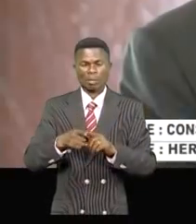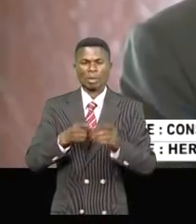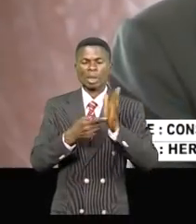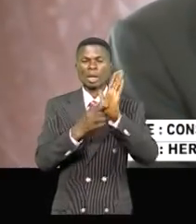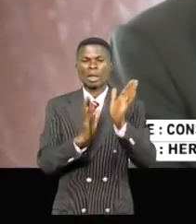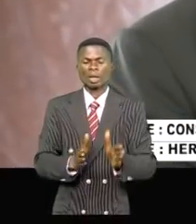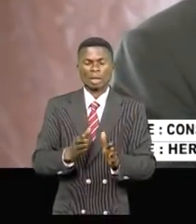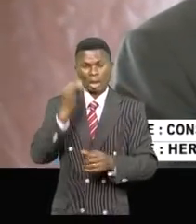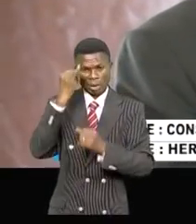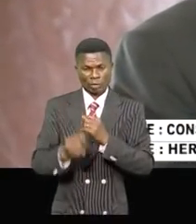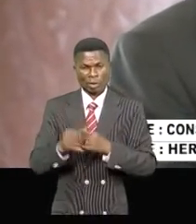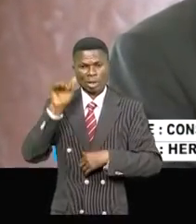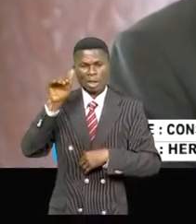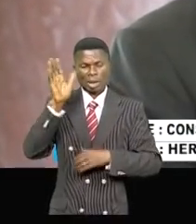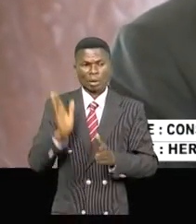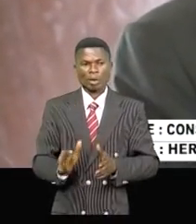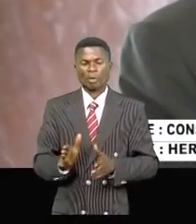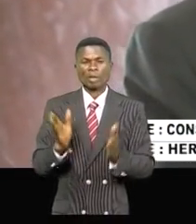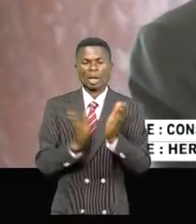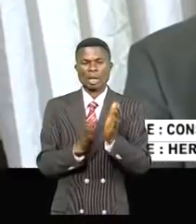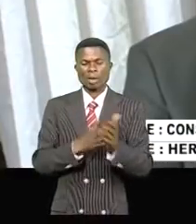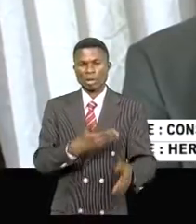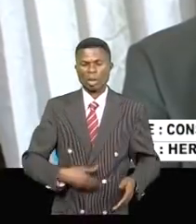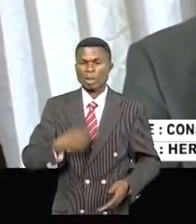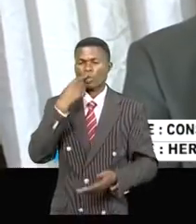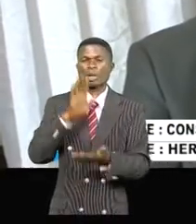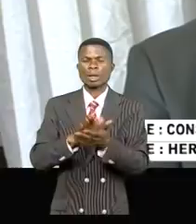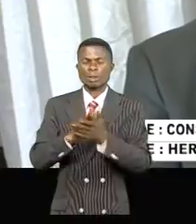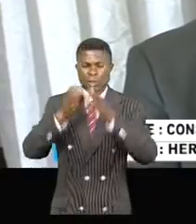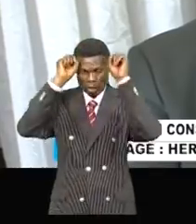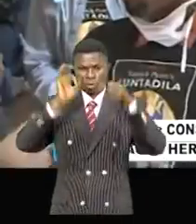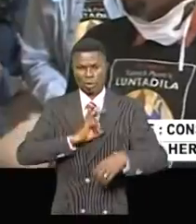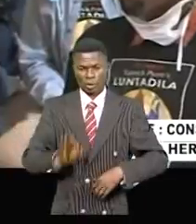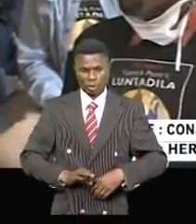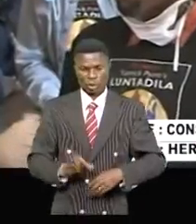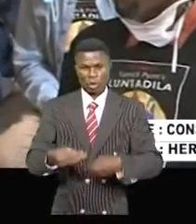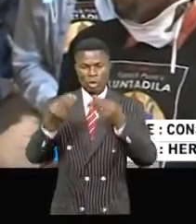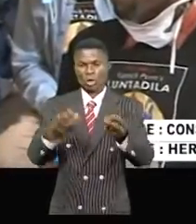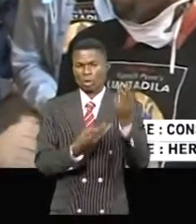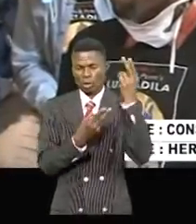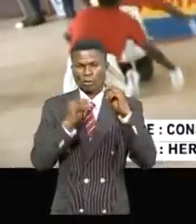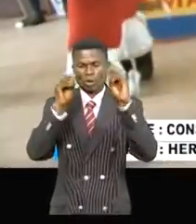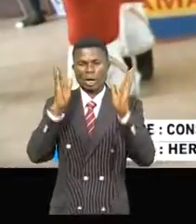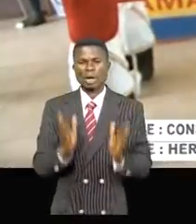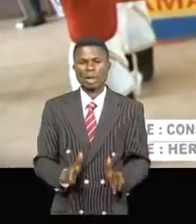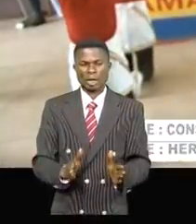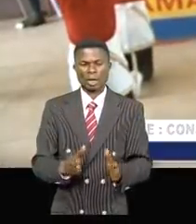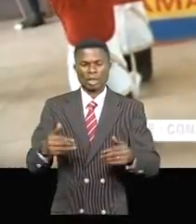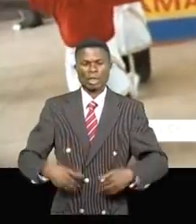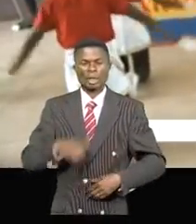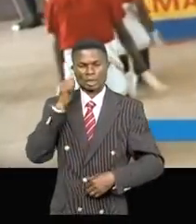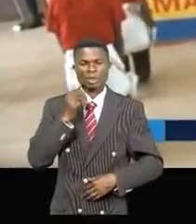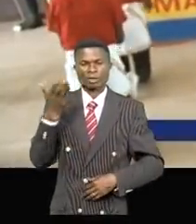Pour clôturer, le préfet Frédéric Koumi a remercié le chef de l'État pour la revalorisation de l'enseignant et de la jeune fille.